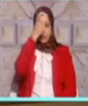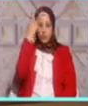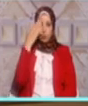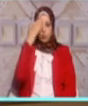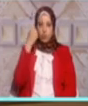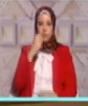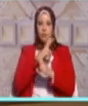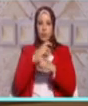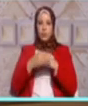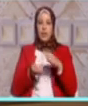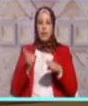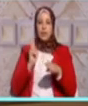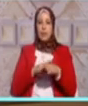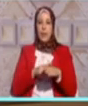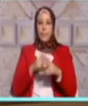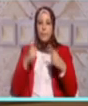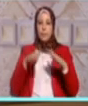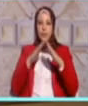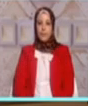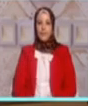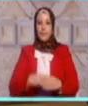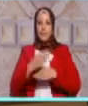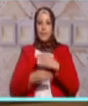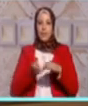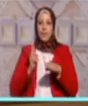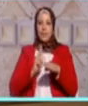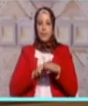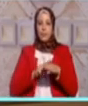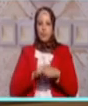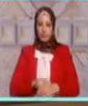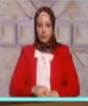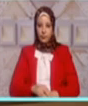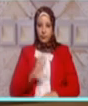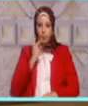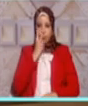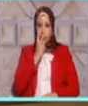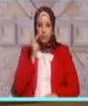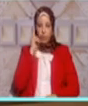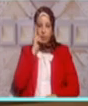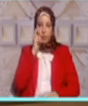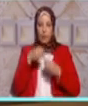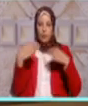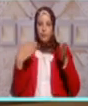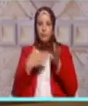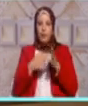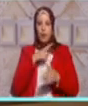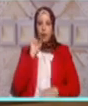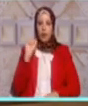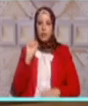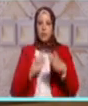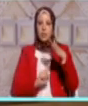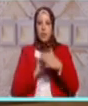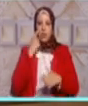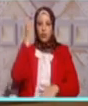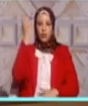فاصل وارجعوا لنا مره ثانيه، مصر بيحصل فيها ايه النهارده؟ رجعنا لكم مرة تانية، والخبر الأخير اللي معايا خاص بجامعة عين